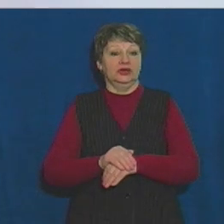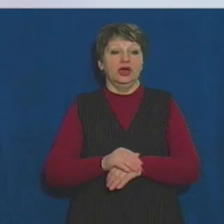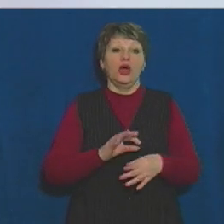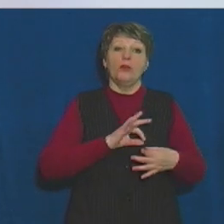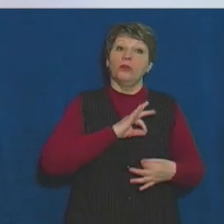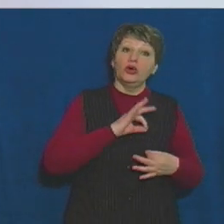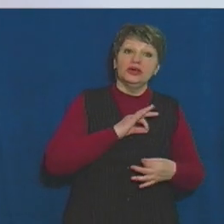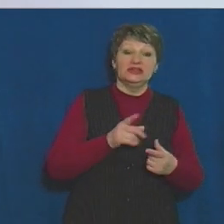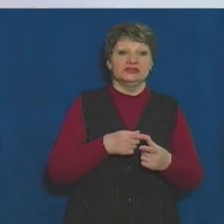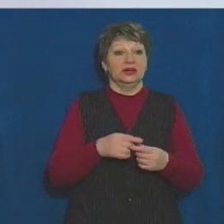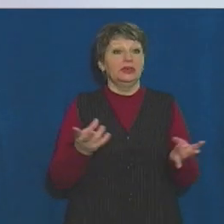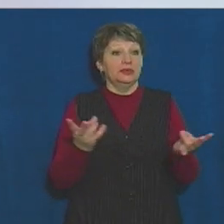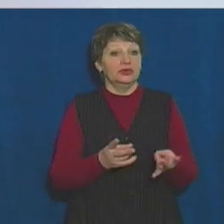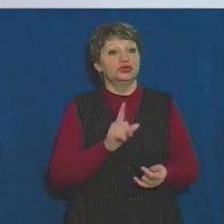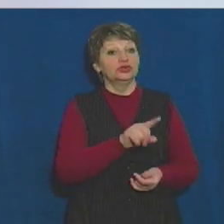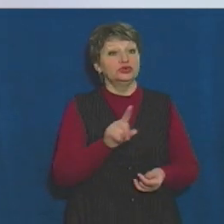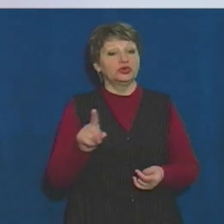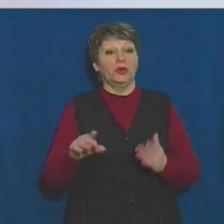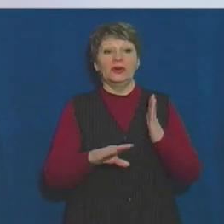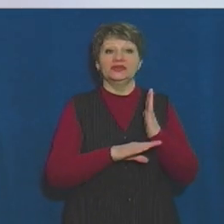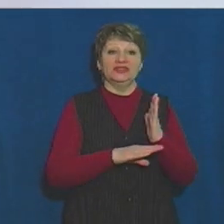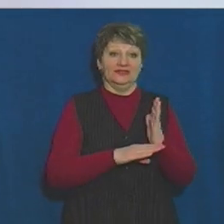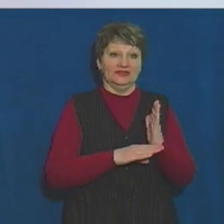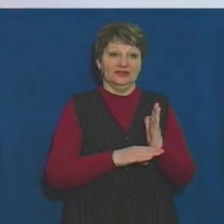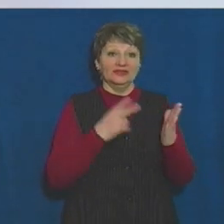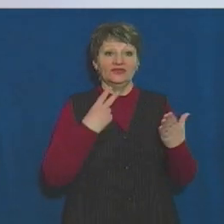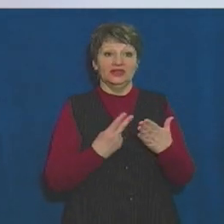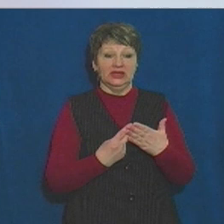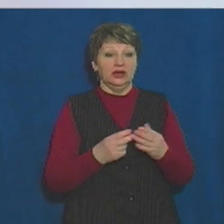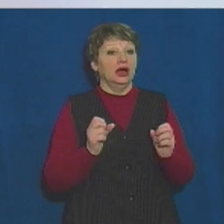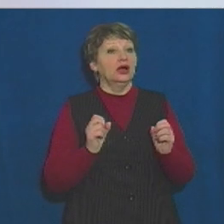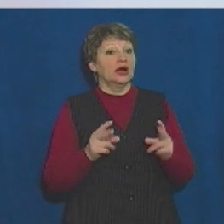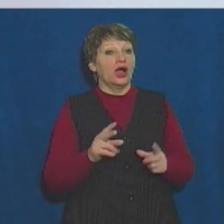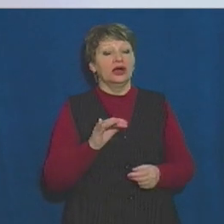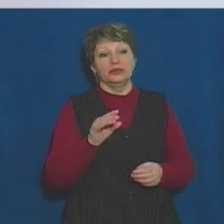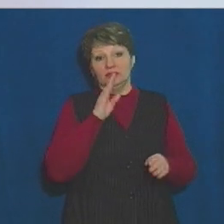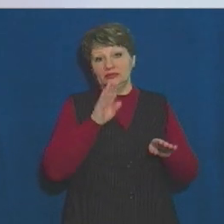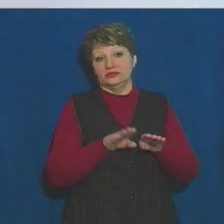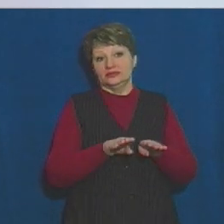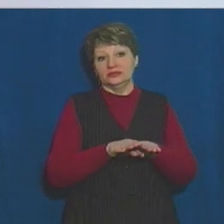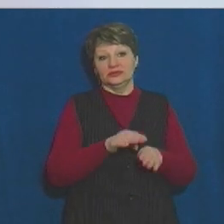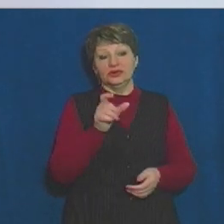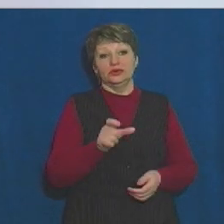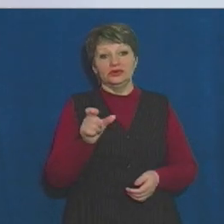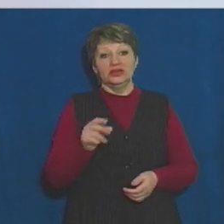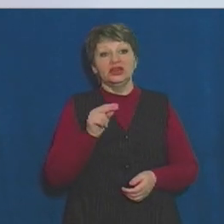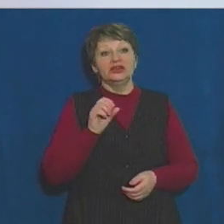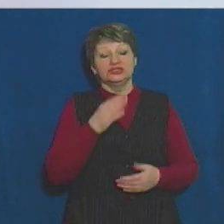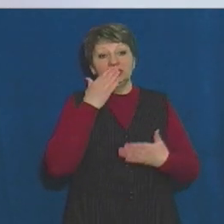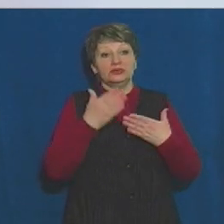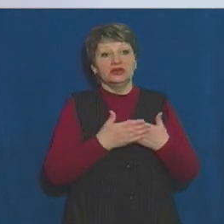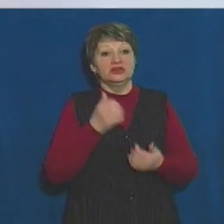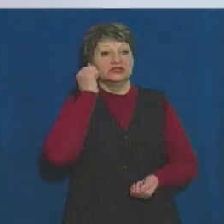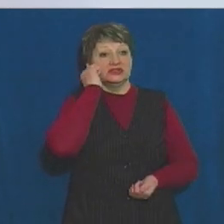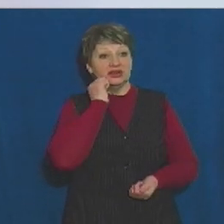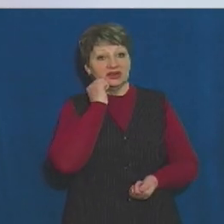боїться або потребує той чи інший вид рослин. І, як і у людей, чим ближче до старості, тим більше